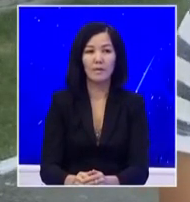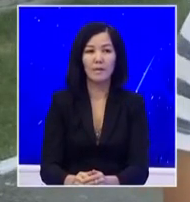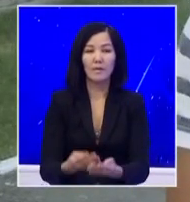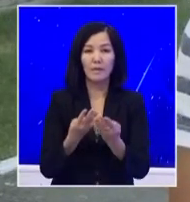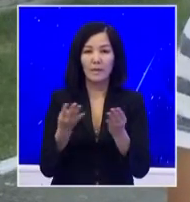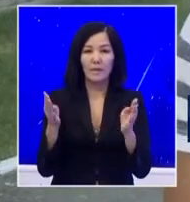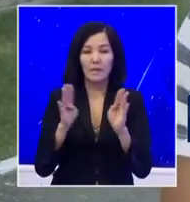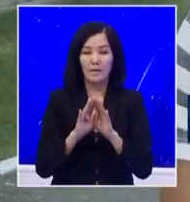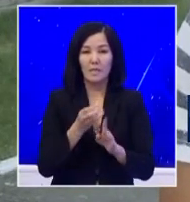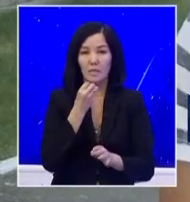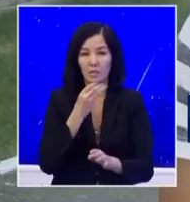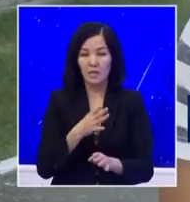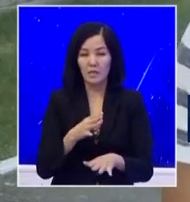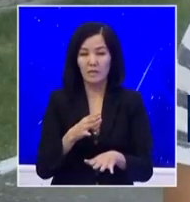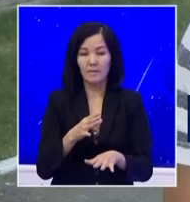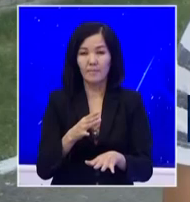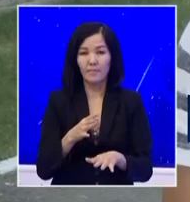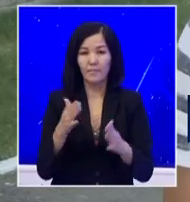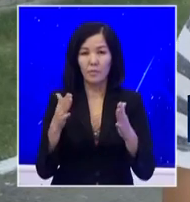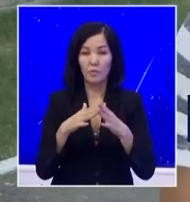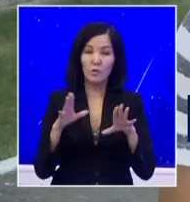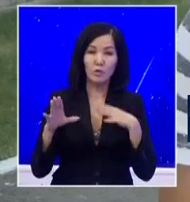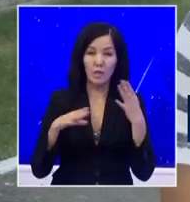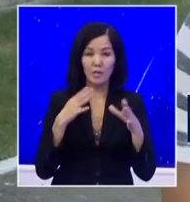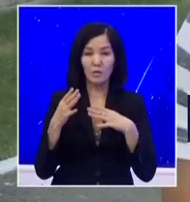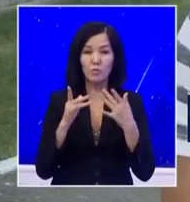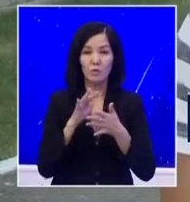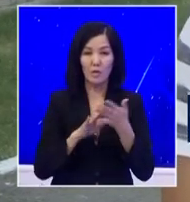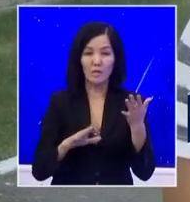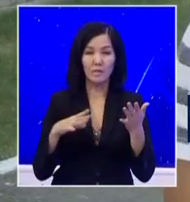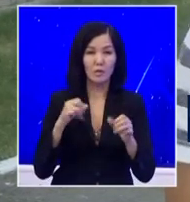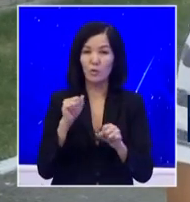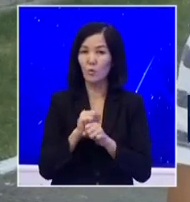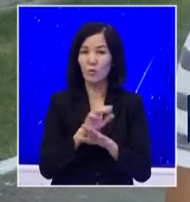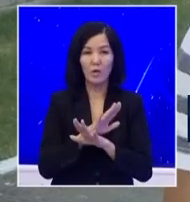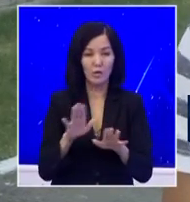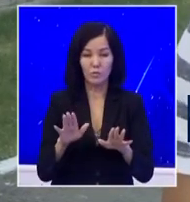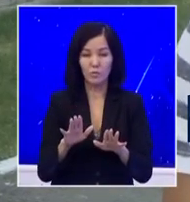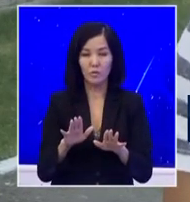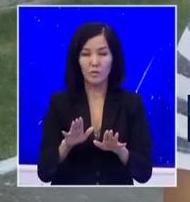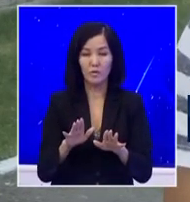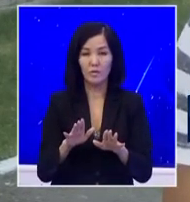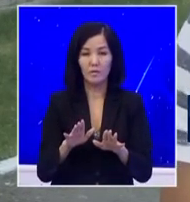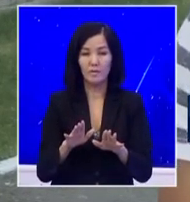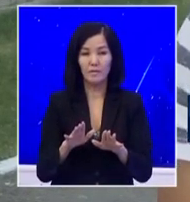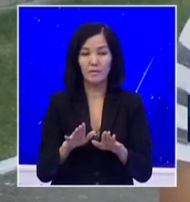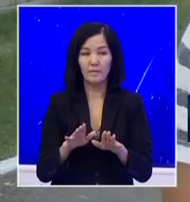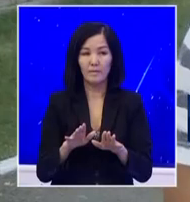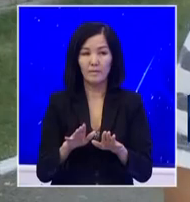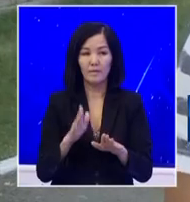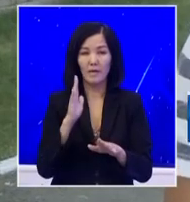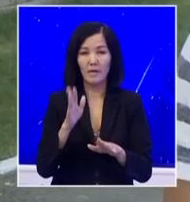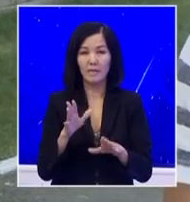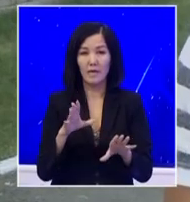жақсы өттім. Карантин үйде жаттығу істедік күнде. Тренировка тоқтатылған жоқ. Алда